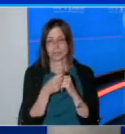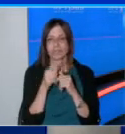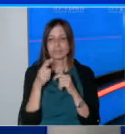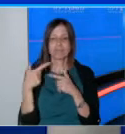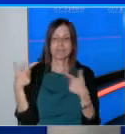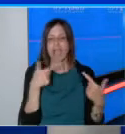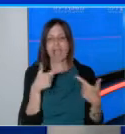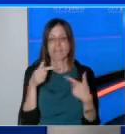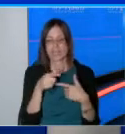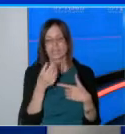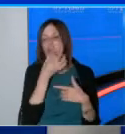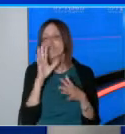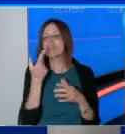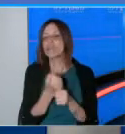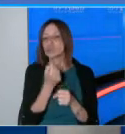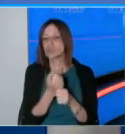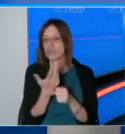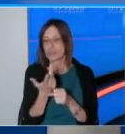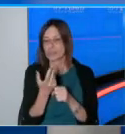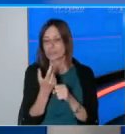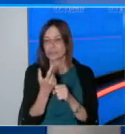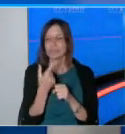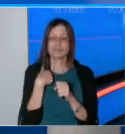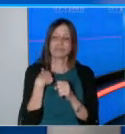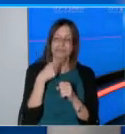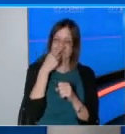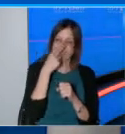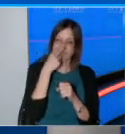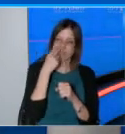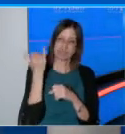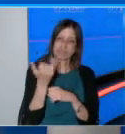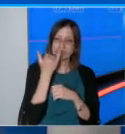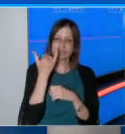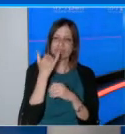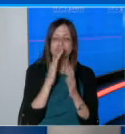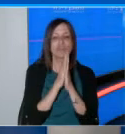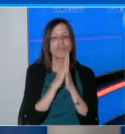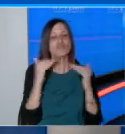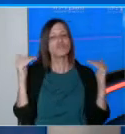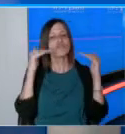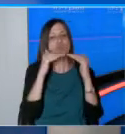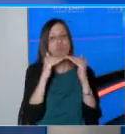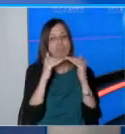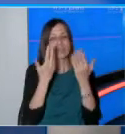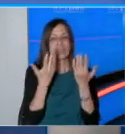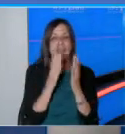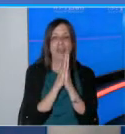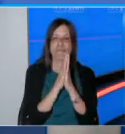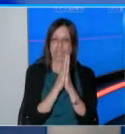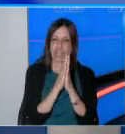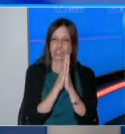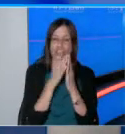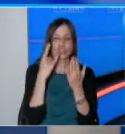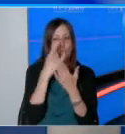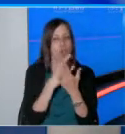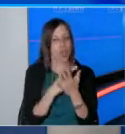מהמאבק הזה. ומה אתן עושות? אנחנו מנסים תמיד לבקש את השוויון ולבקש את